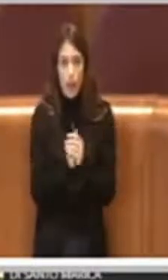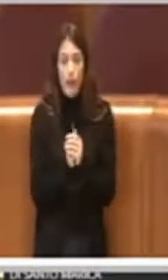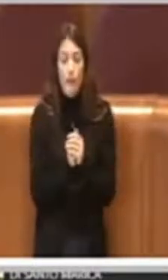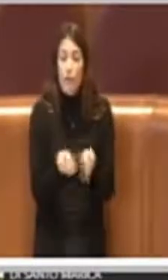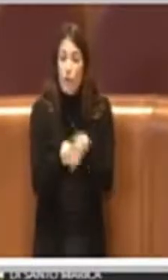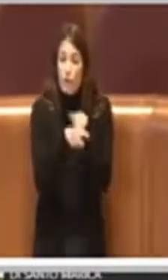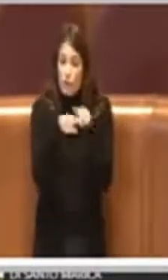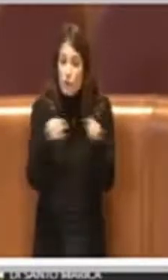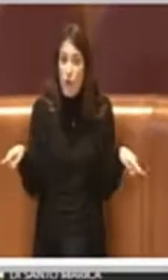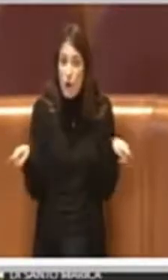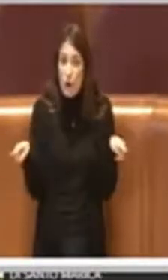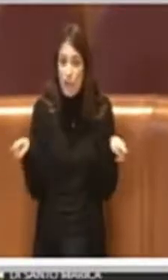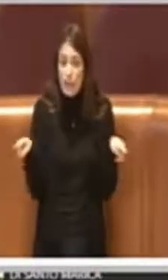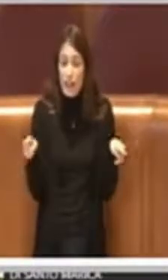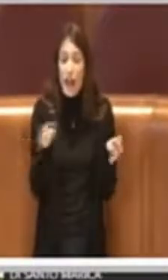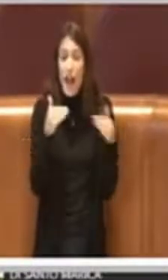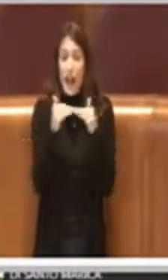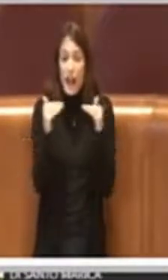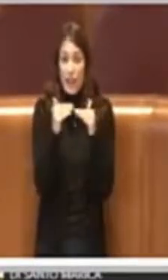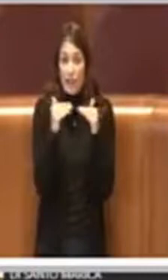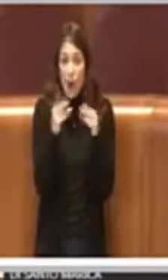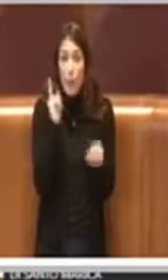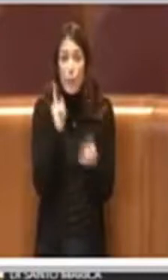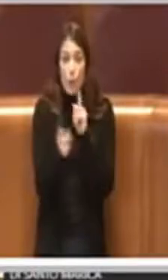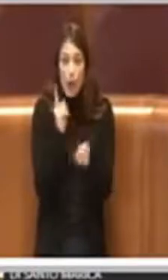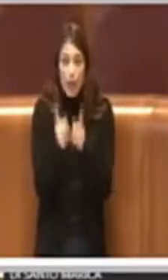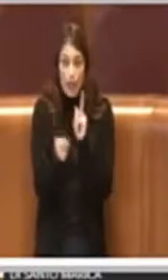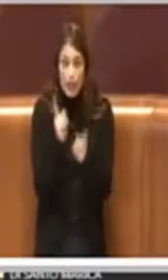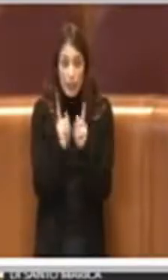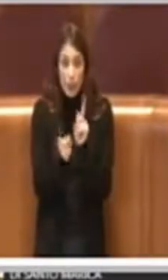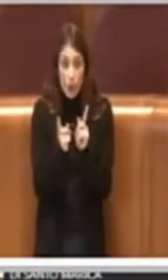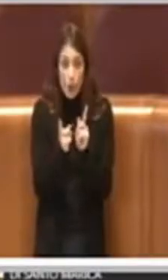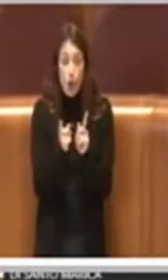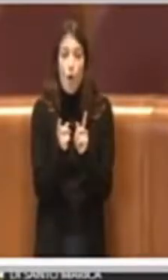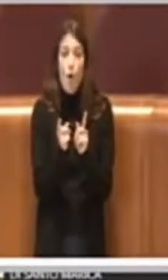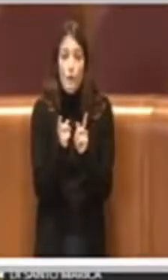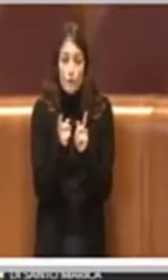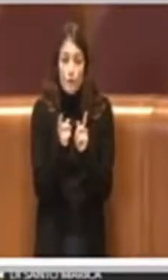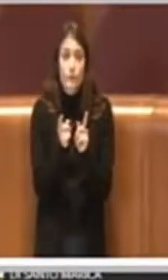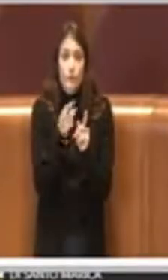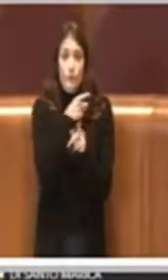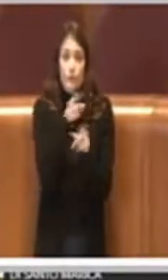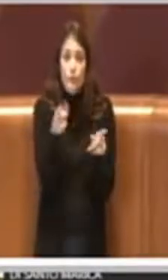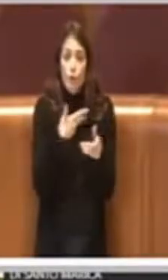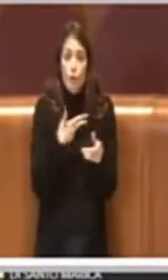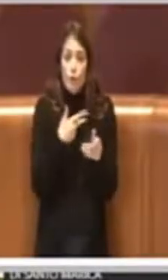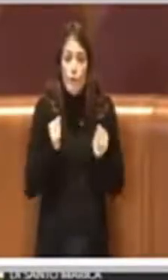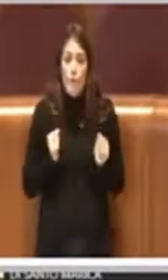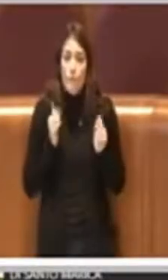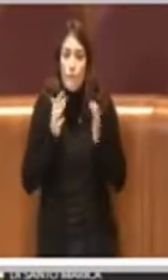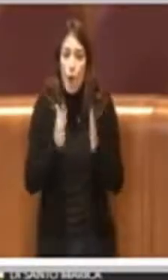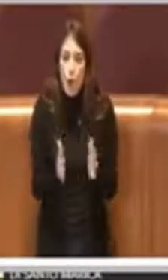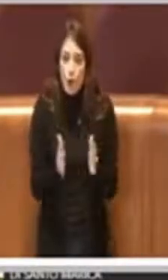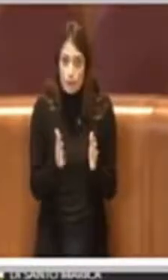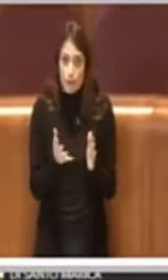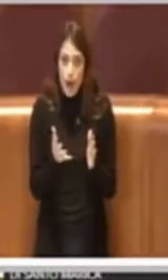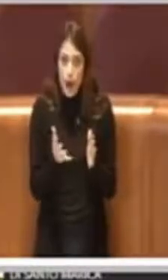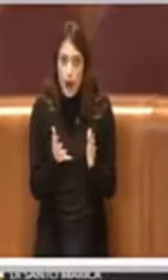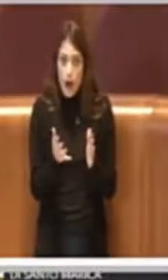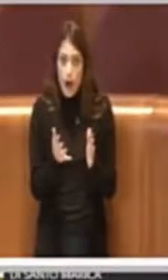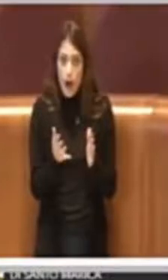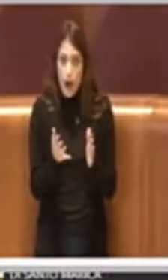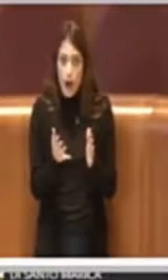Voi avete naturalmente a livello politico tutta la, diciamo, volontà e prerogativa per